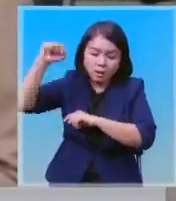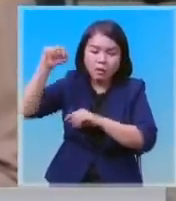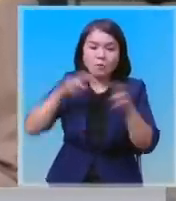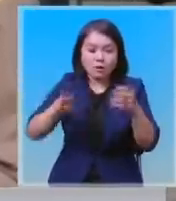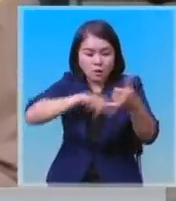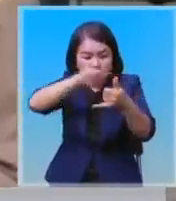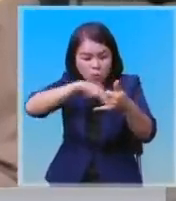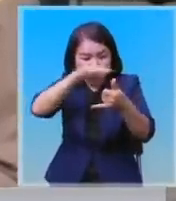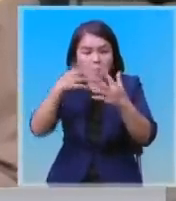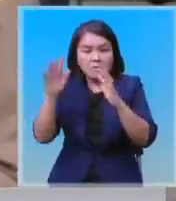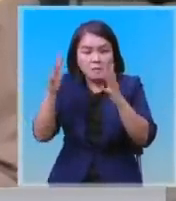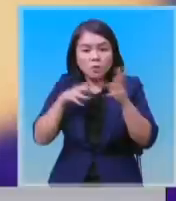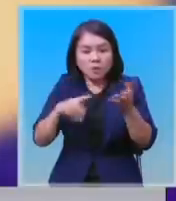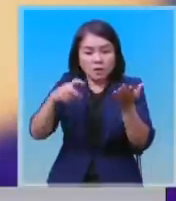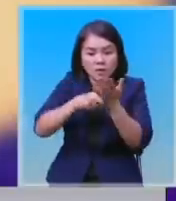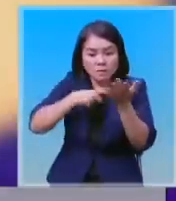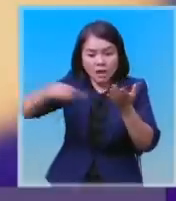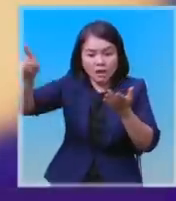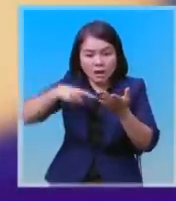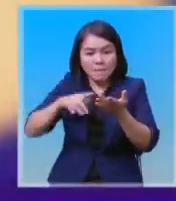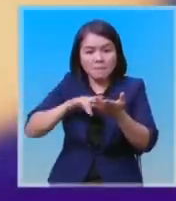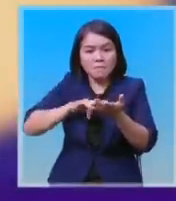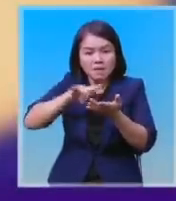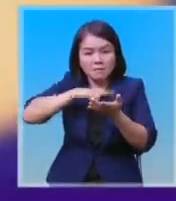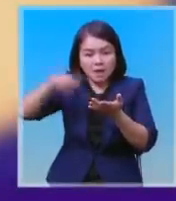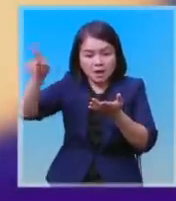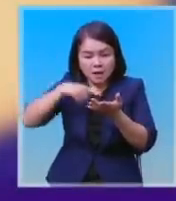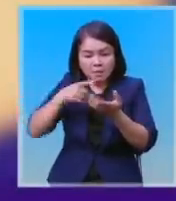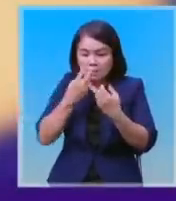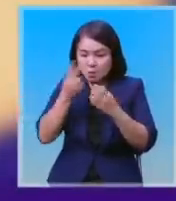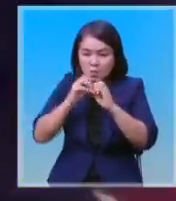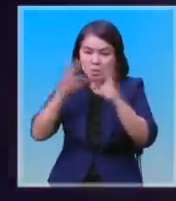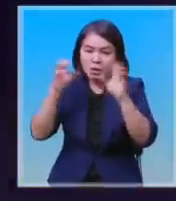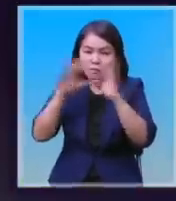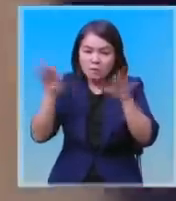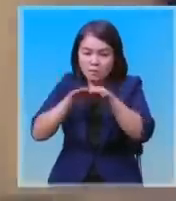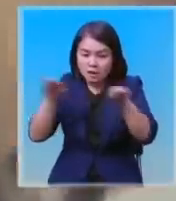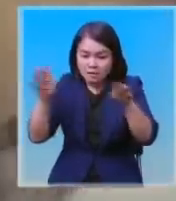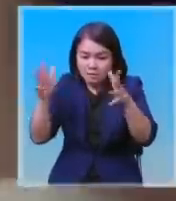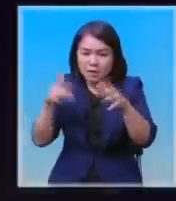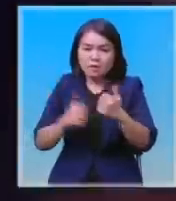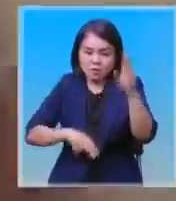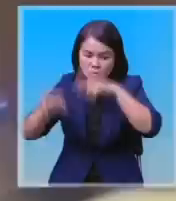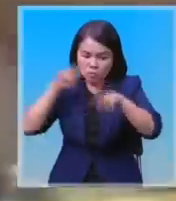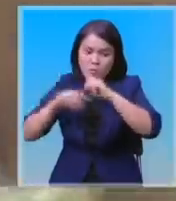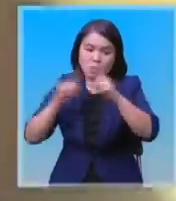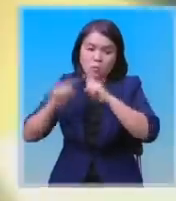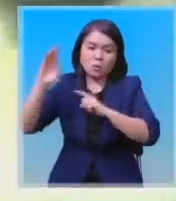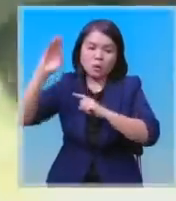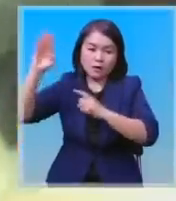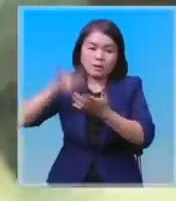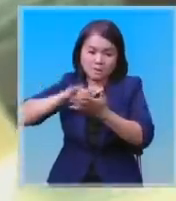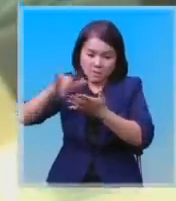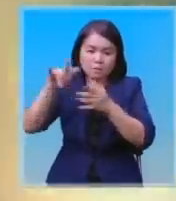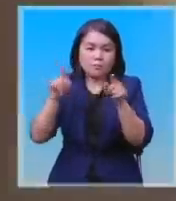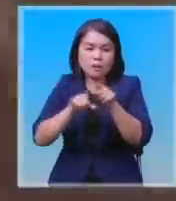กสารตั๋วเครื่องบินเที่ยวกลับของผู้โดยสารให้ชัดเจนจนเกิดกรณีเช่นนี้ขึ้นอีกนะครับล่าสุดก็มีบางสายข่าวนะครับก็ร